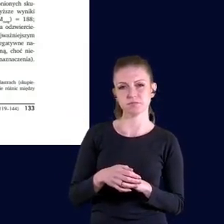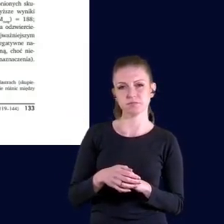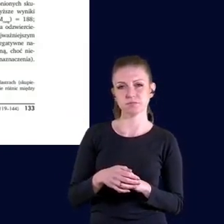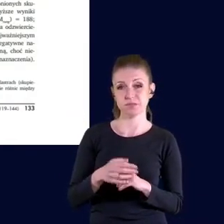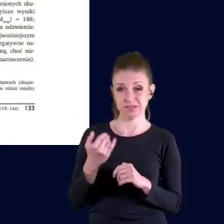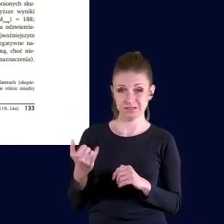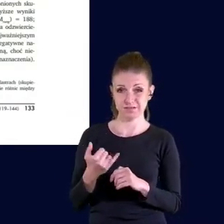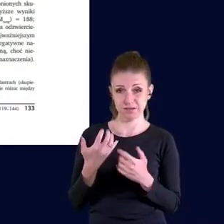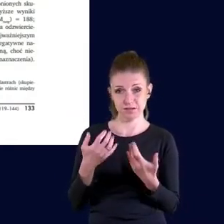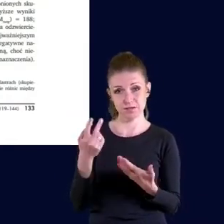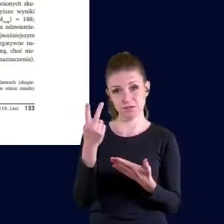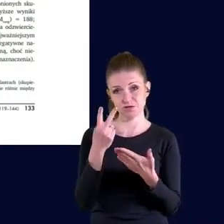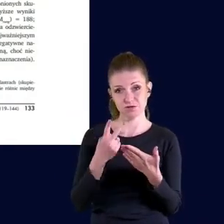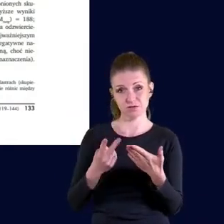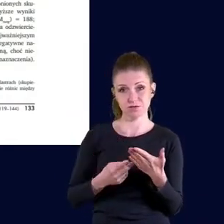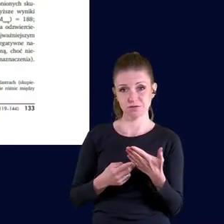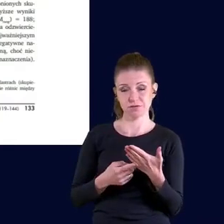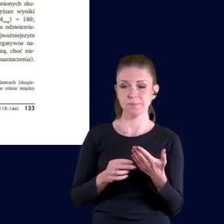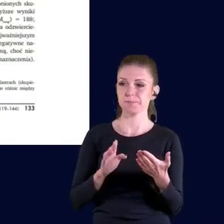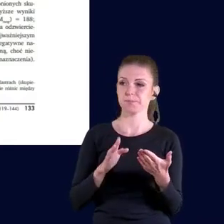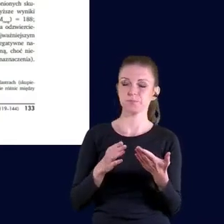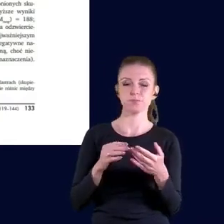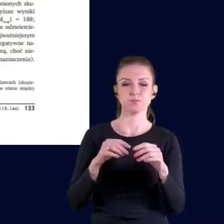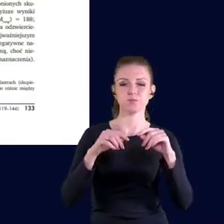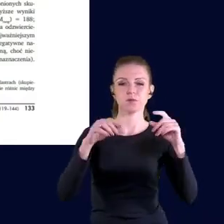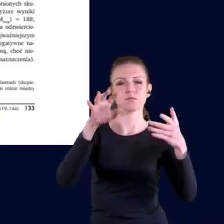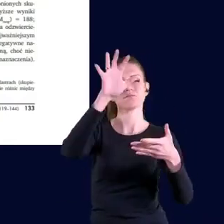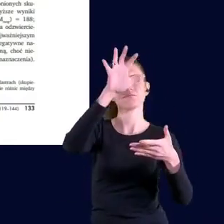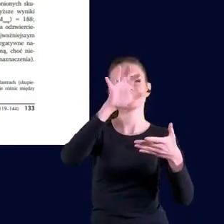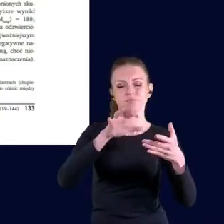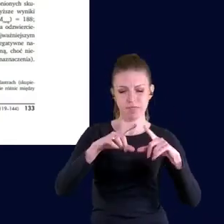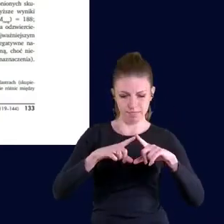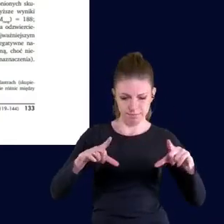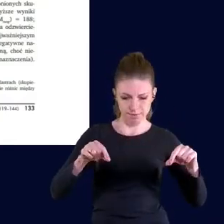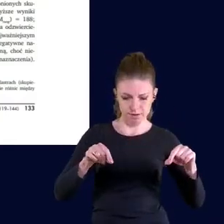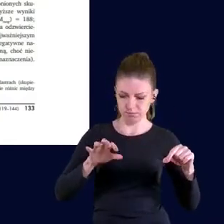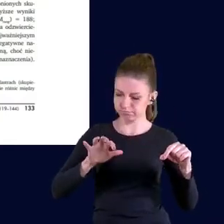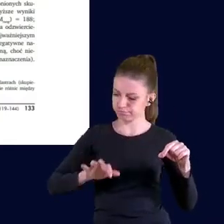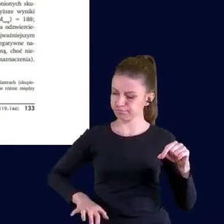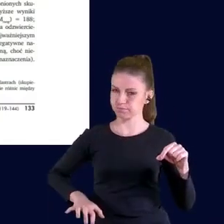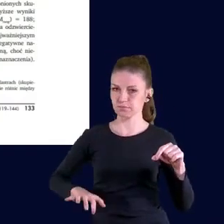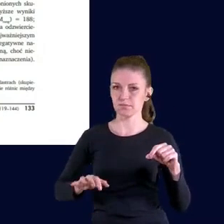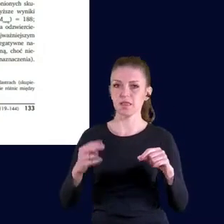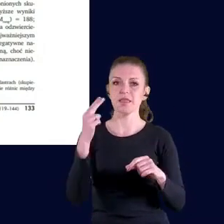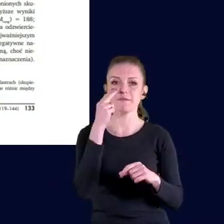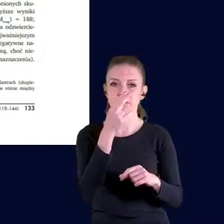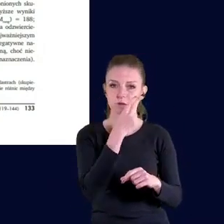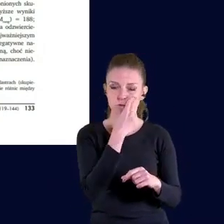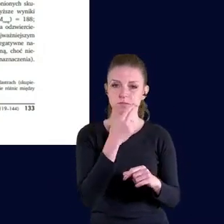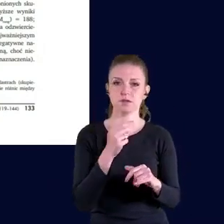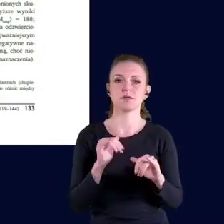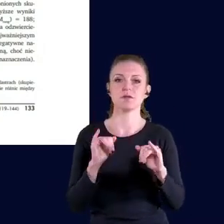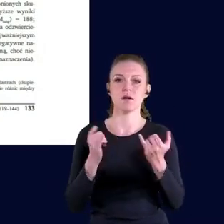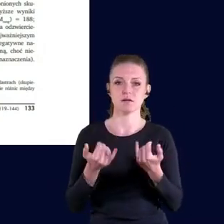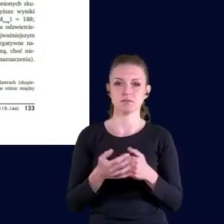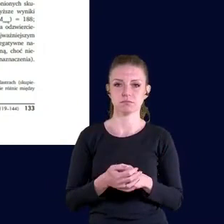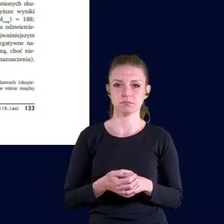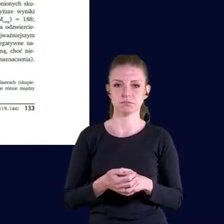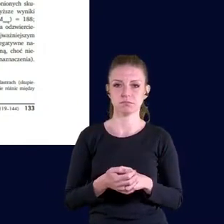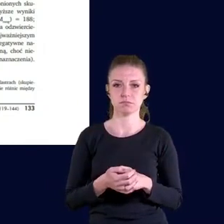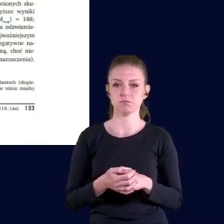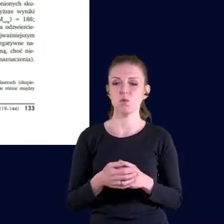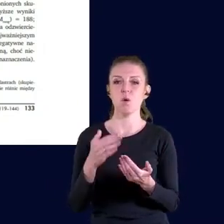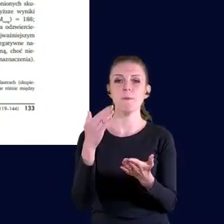czytać tabelę wtedy w tym miejscu w którym ona występuje osoba niewidoma nie miałaby takiej możliwości po prostu program